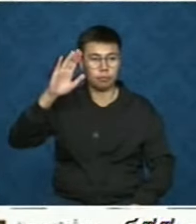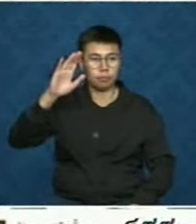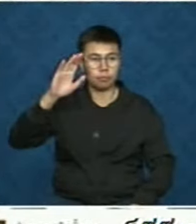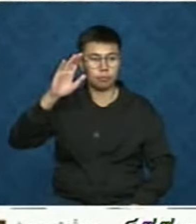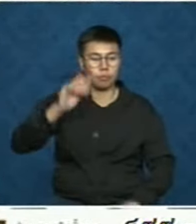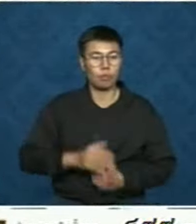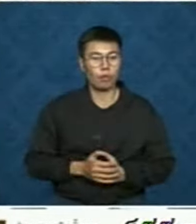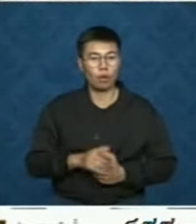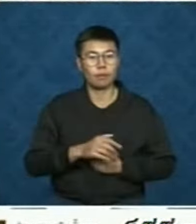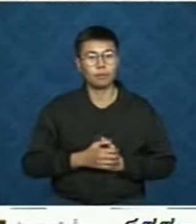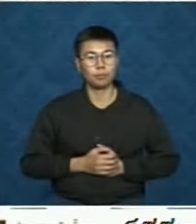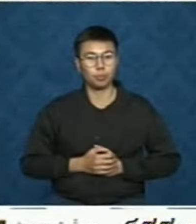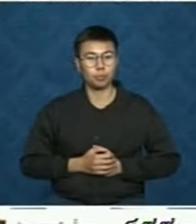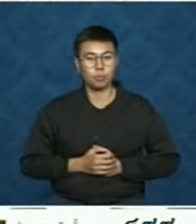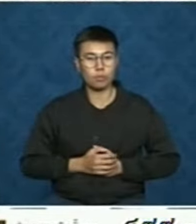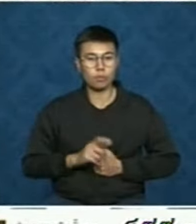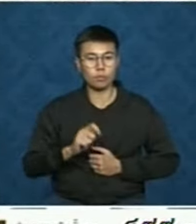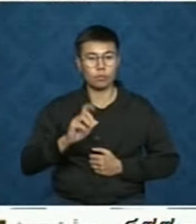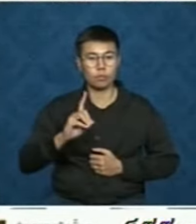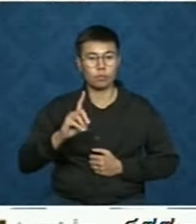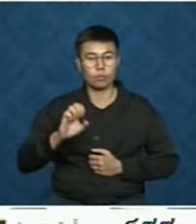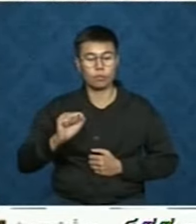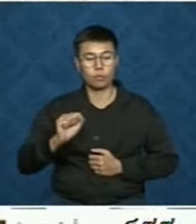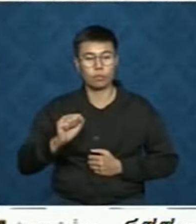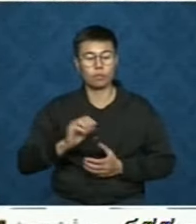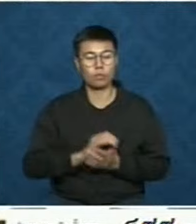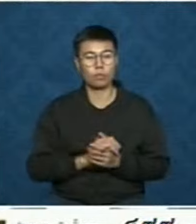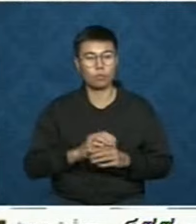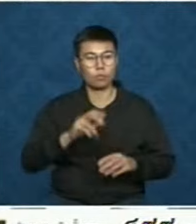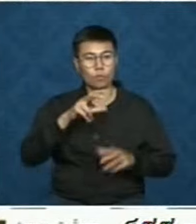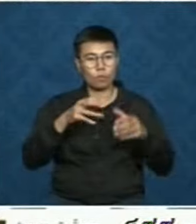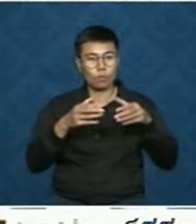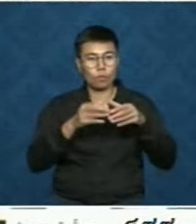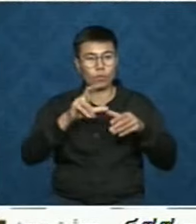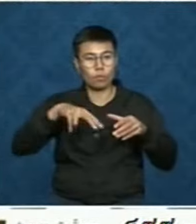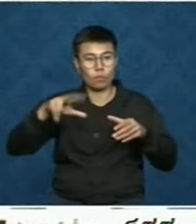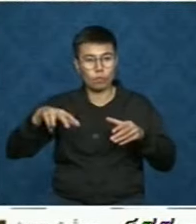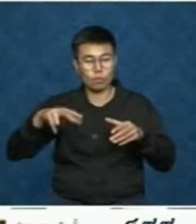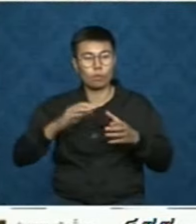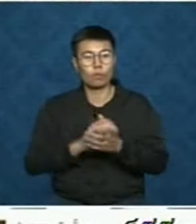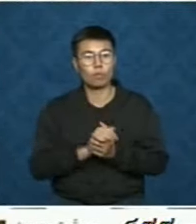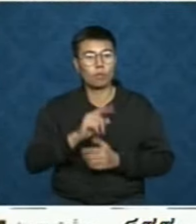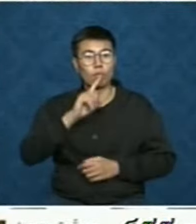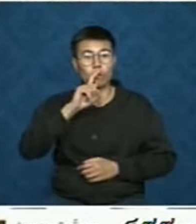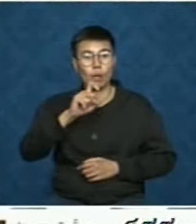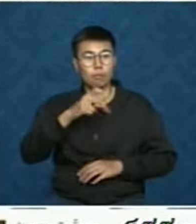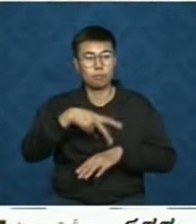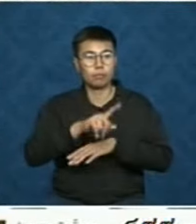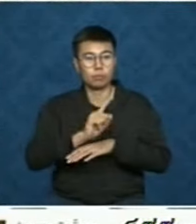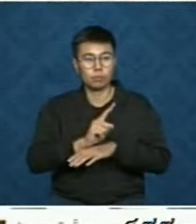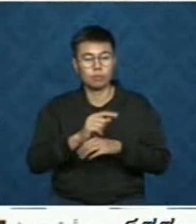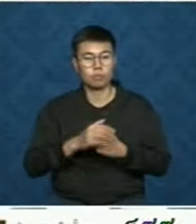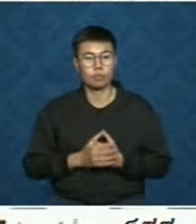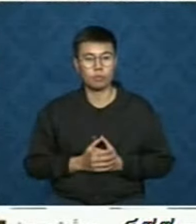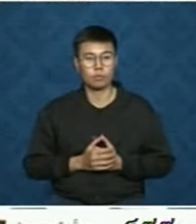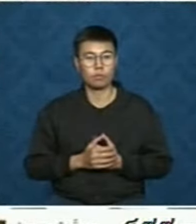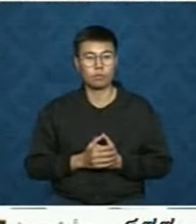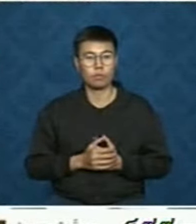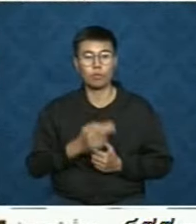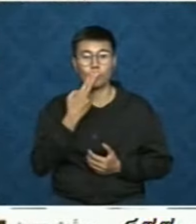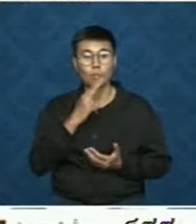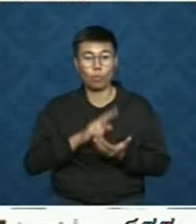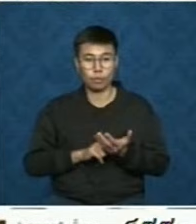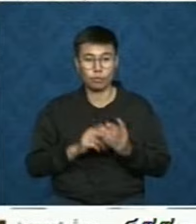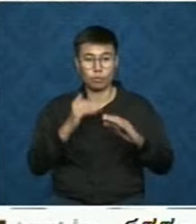ครับเชิญครับพรรคเพื่อไทยครูมานิครับผู้แทนจากเมืองสุรินทร์ครับบังเอิญจะขอลือกับท่านประธานแล้วก็ส่งเเจไป